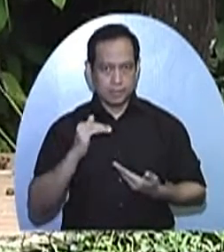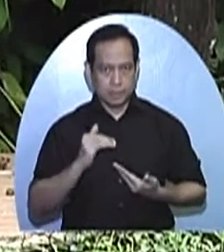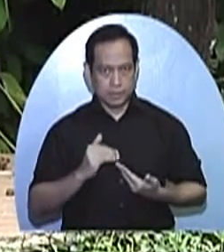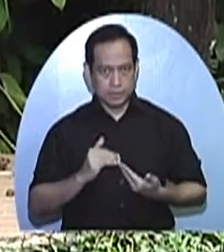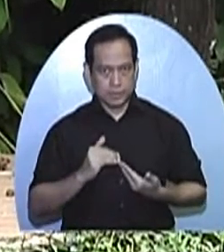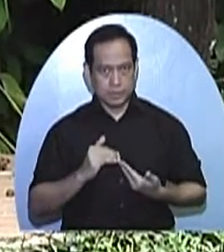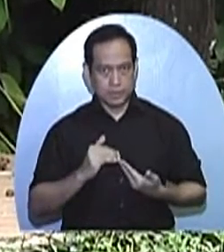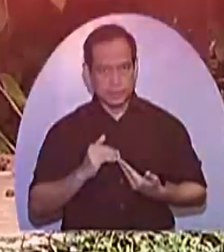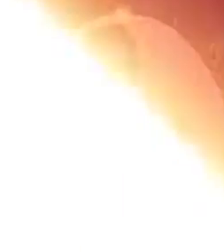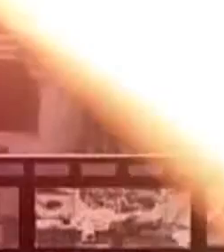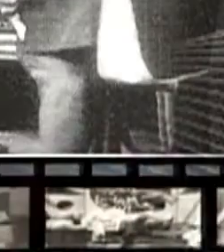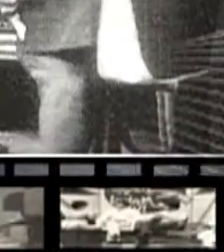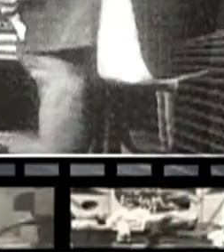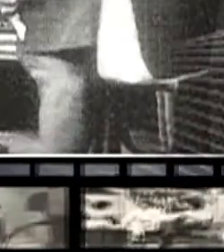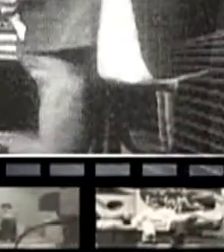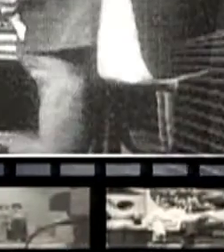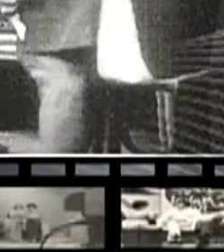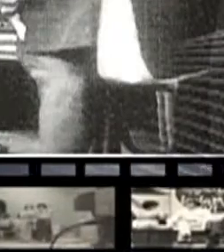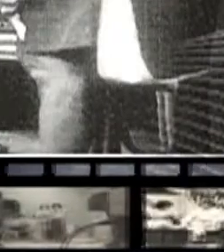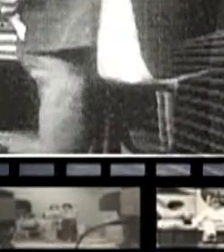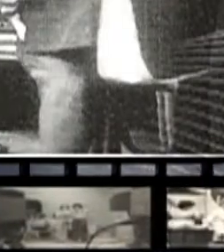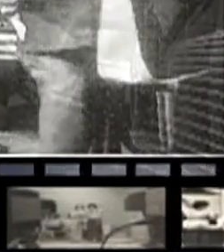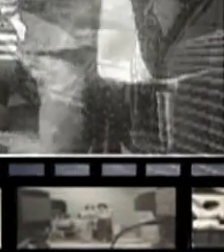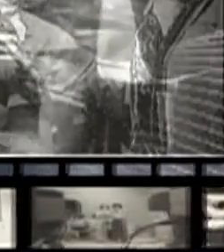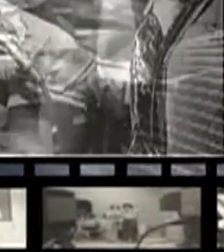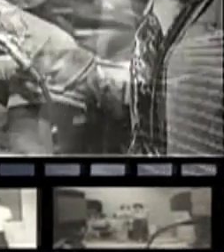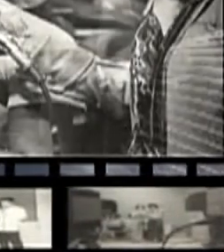ko, mahal ko.